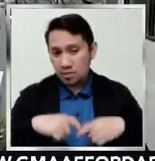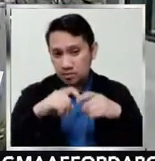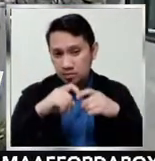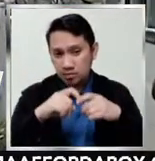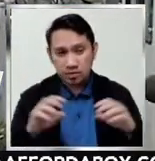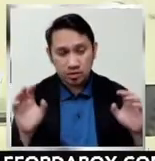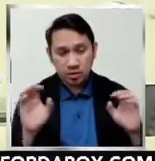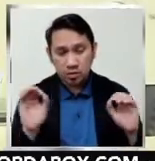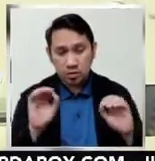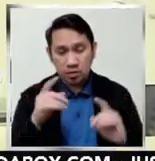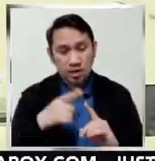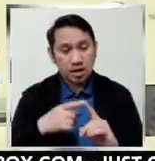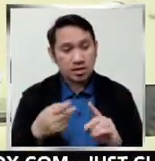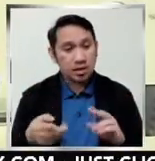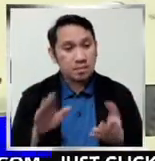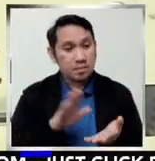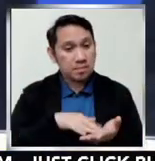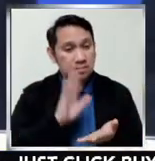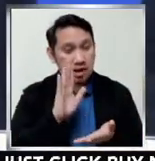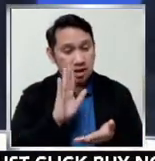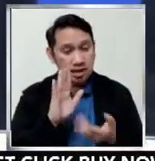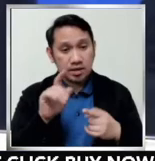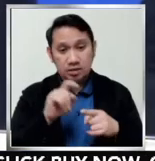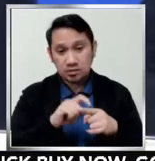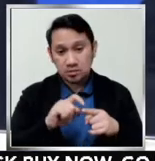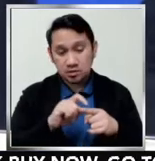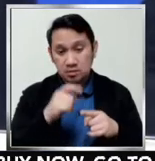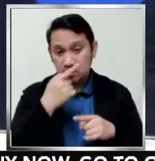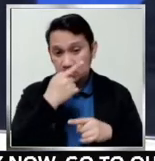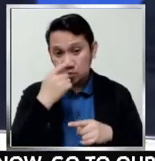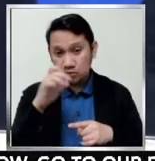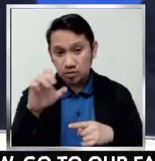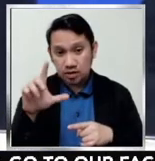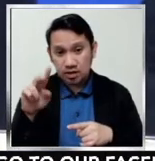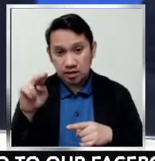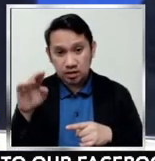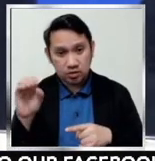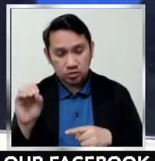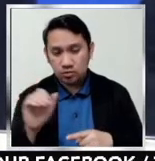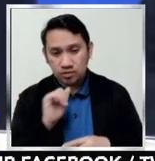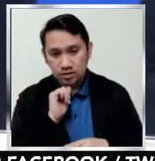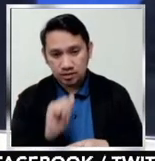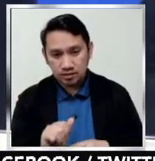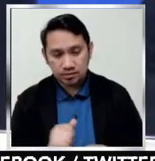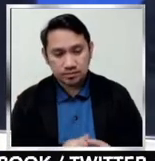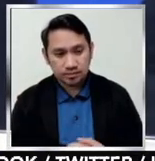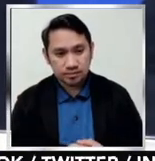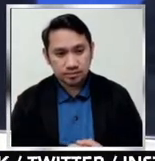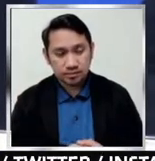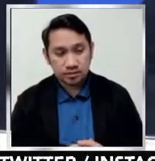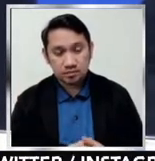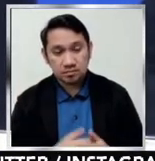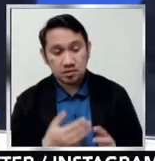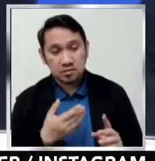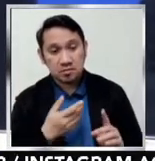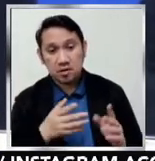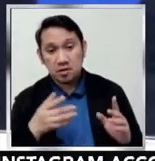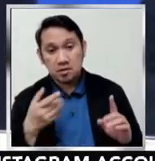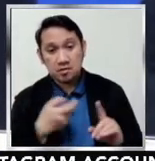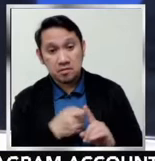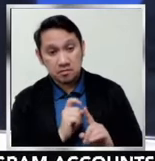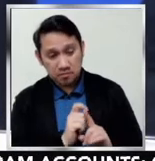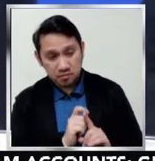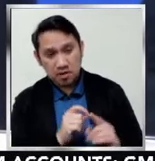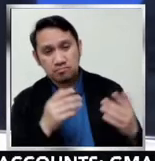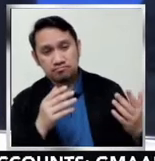kuryente nang dahil sa El Nino. Ang maganda namang balita, based on the projections of the Department of Energy, wala